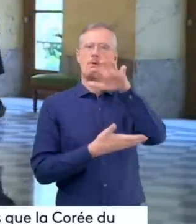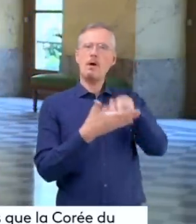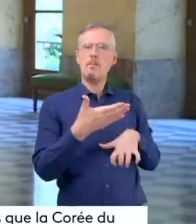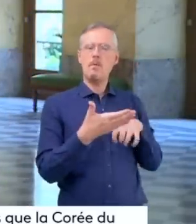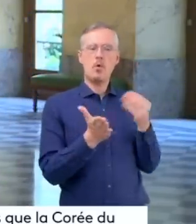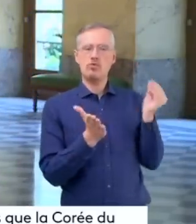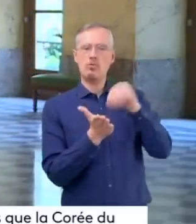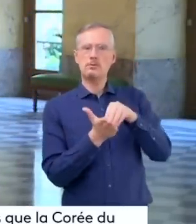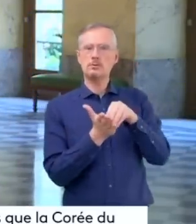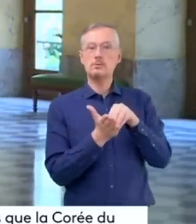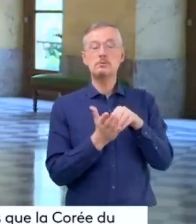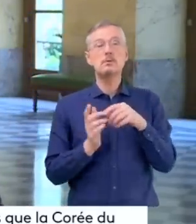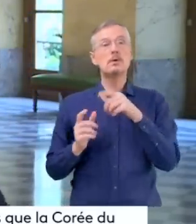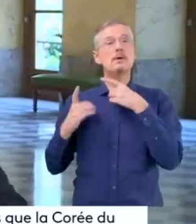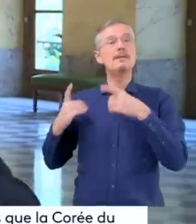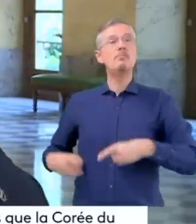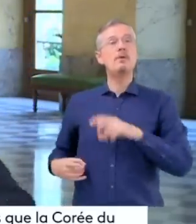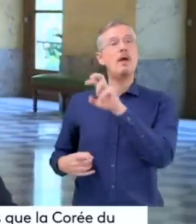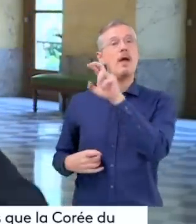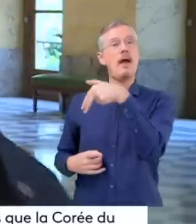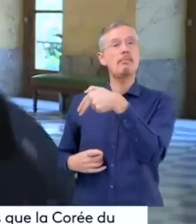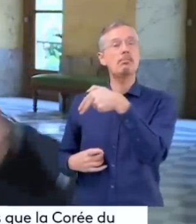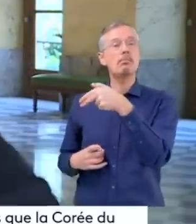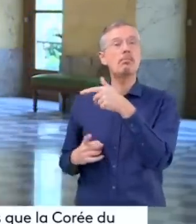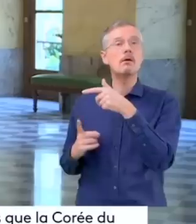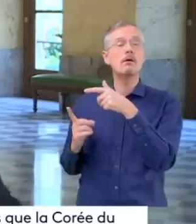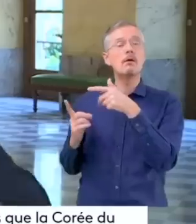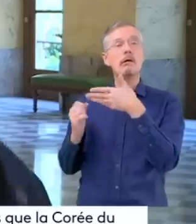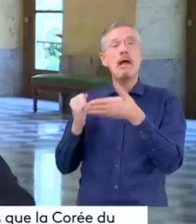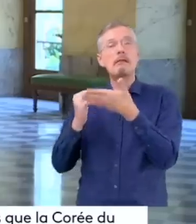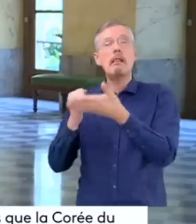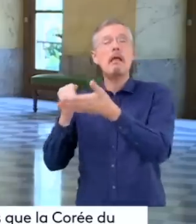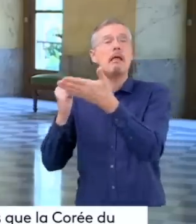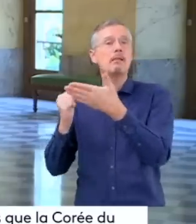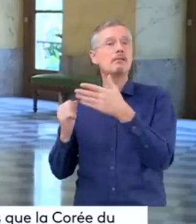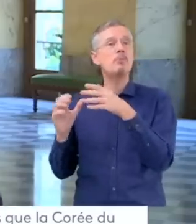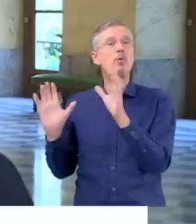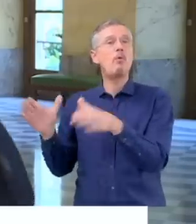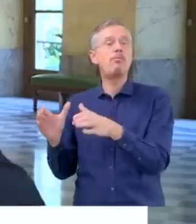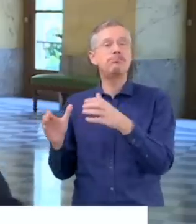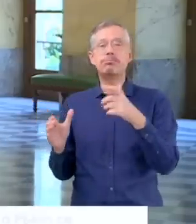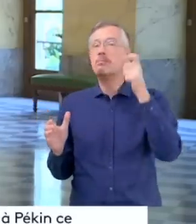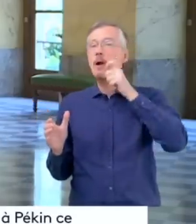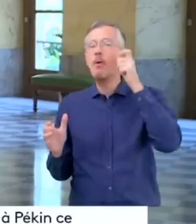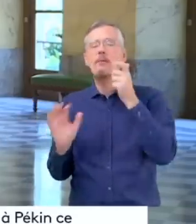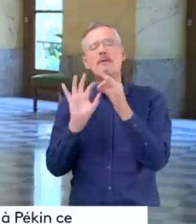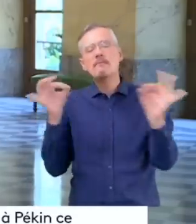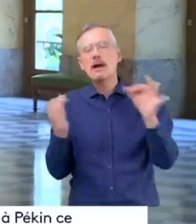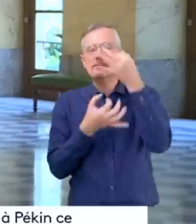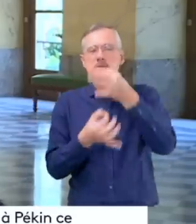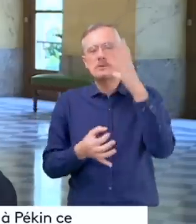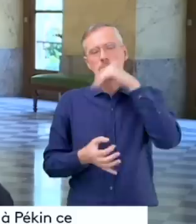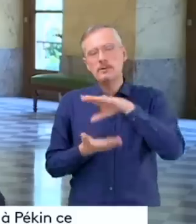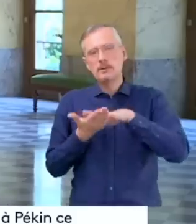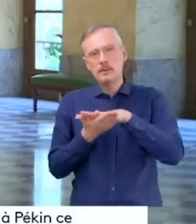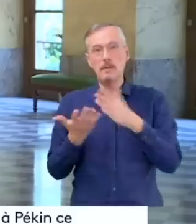que les députés du Rassemblement National fournissent de l'eau au moulin de la Macronie. Je ne sais plus comment c'est rédigé dans cette motion de